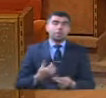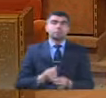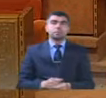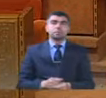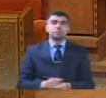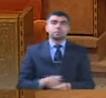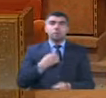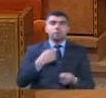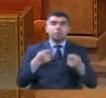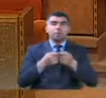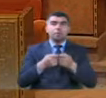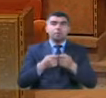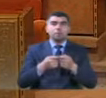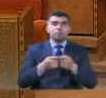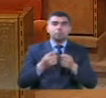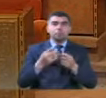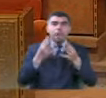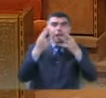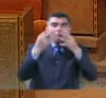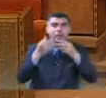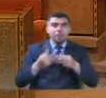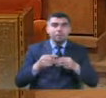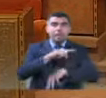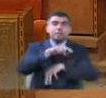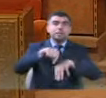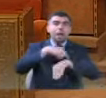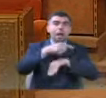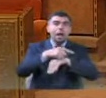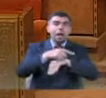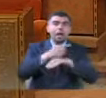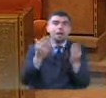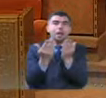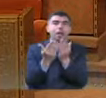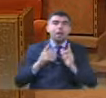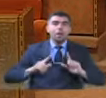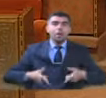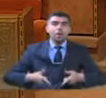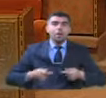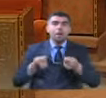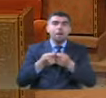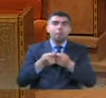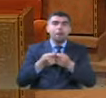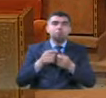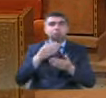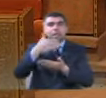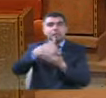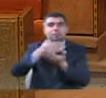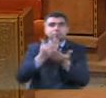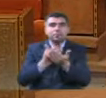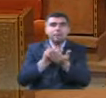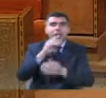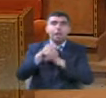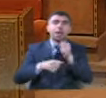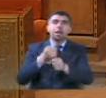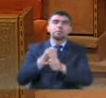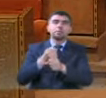كانت النسبة ديال الساعات الأيام ديال التمدرس ما كتجاوزش شي الخمس ديال السنة. هذه